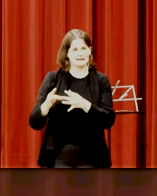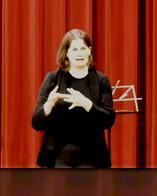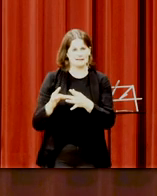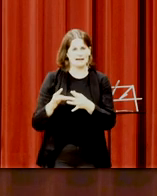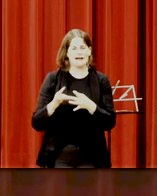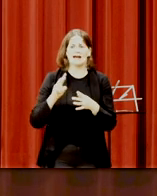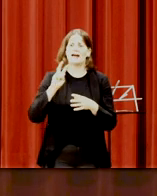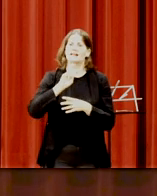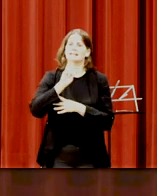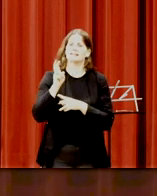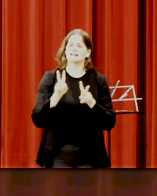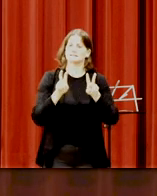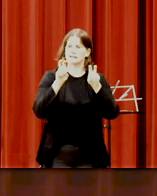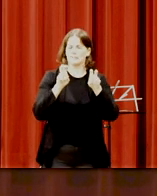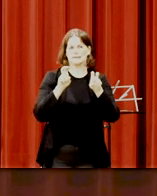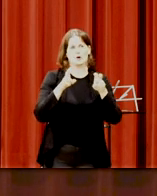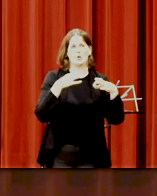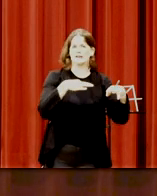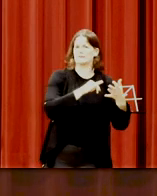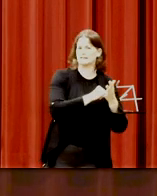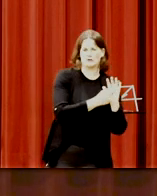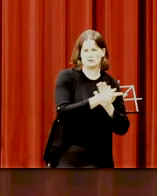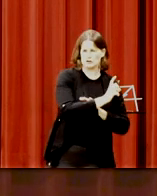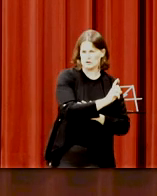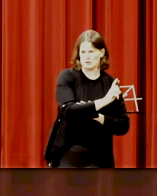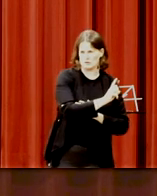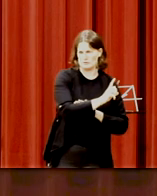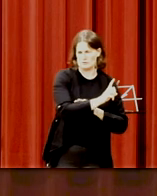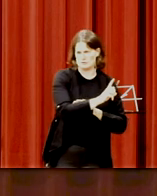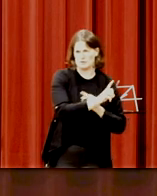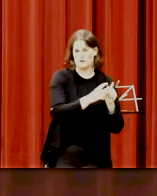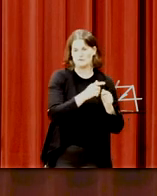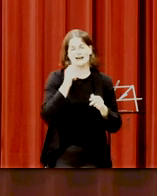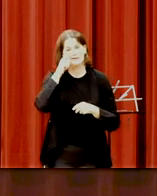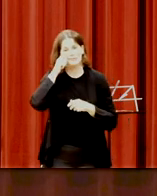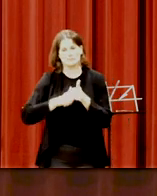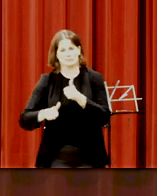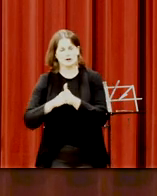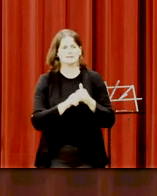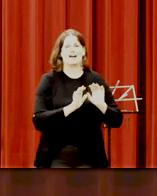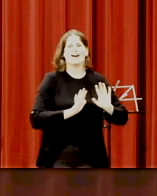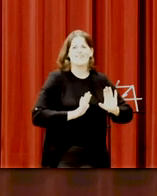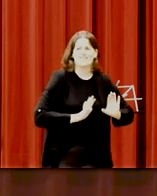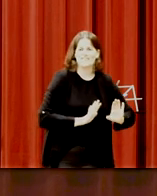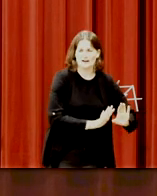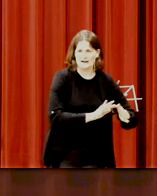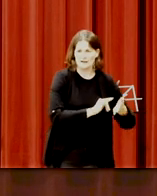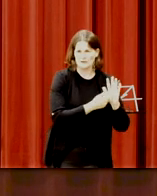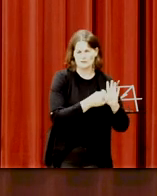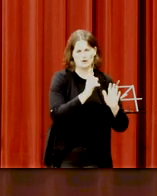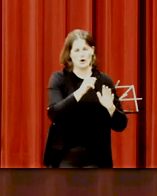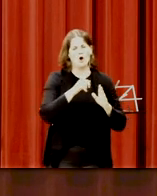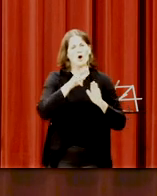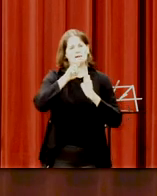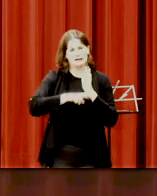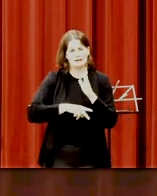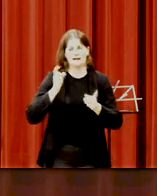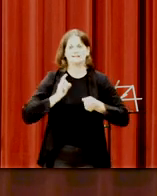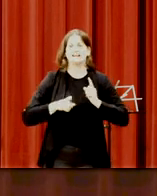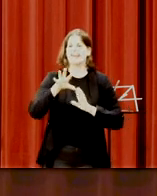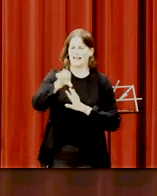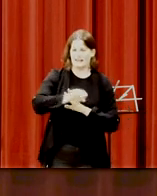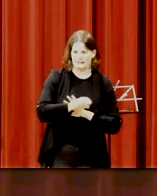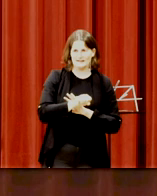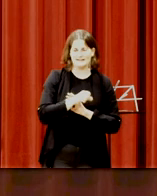és reglar-la, governar-la i entendre que quan tu fas un avanç tecnològic hi ha una sèrie de sectors que han d'avançar a la vegada,